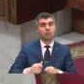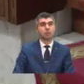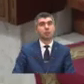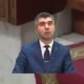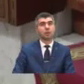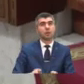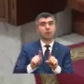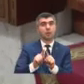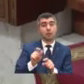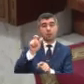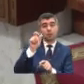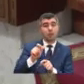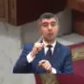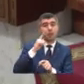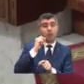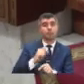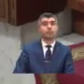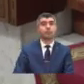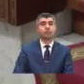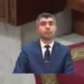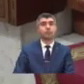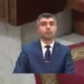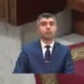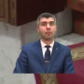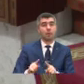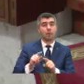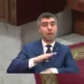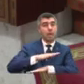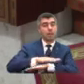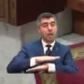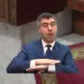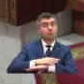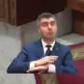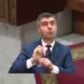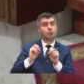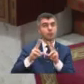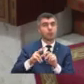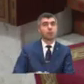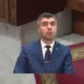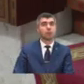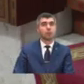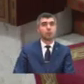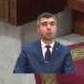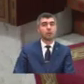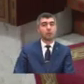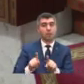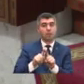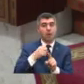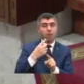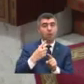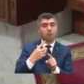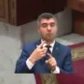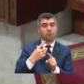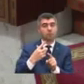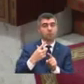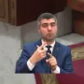النائب سيد النائب انا تنحترمك سيد النائب، لكن ما تلمعش الصوره ديالك على حسابي.